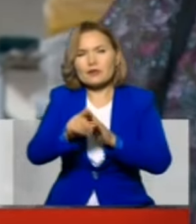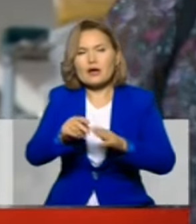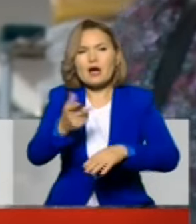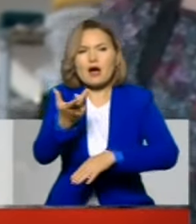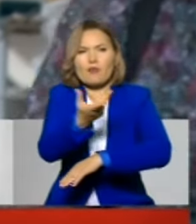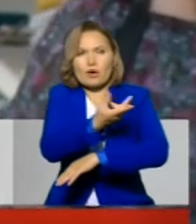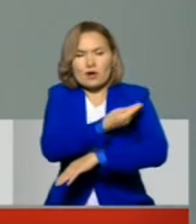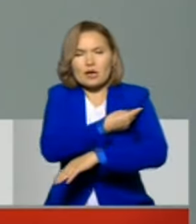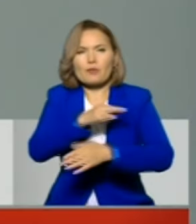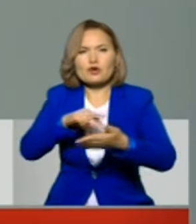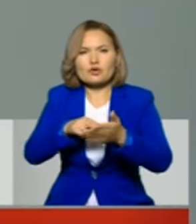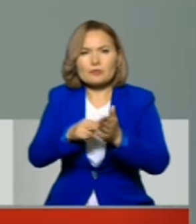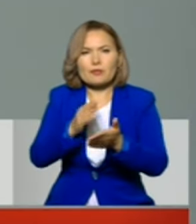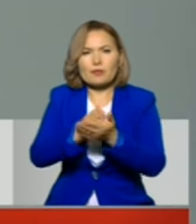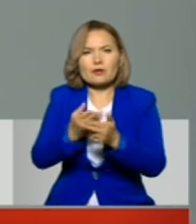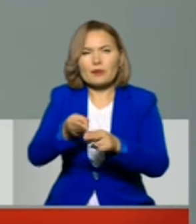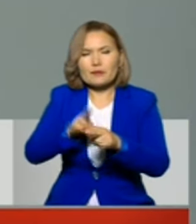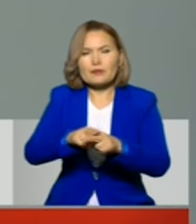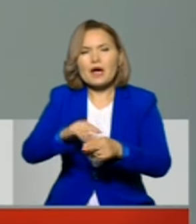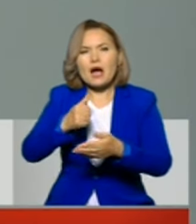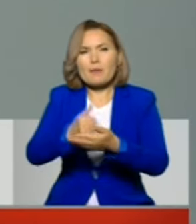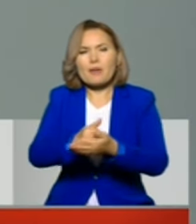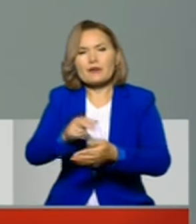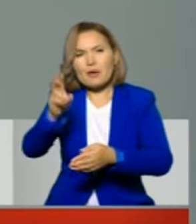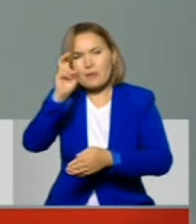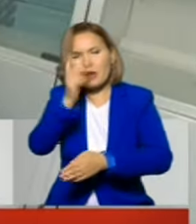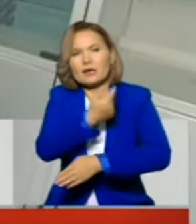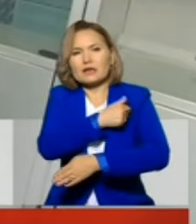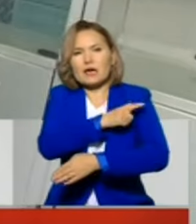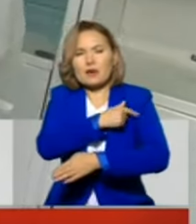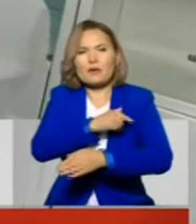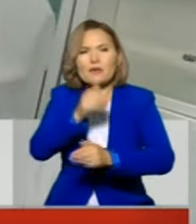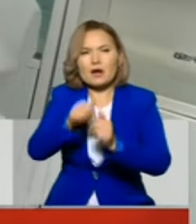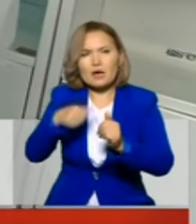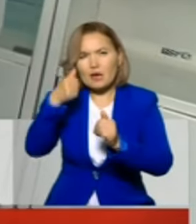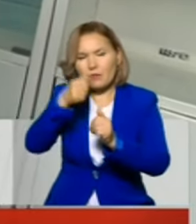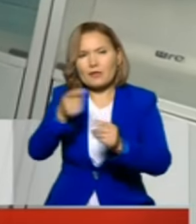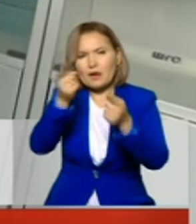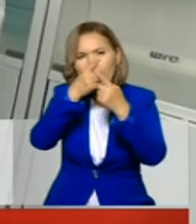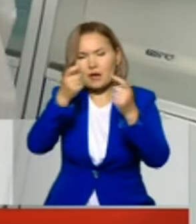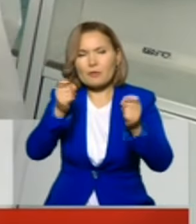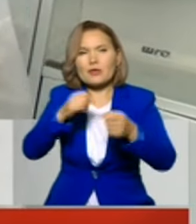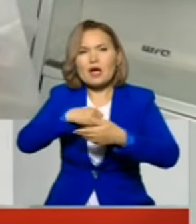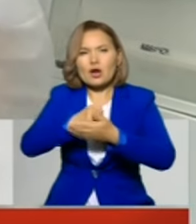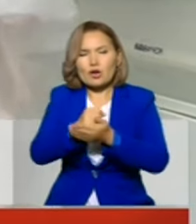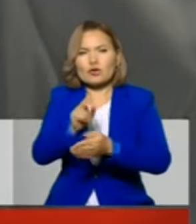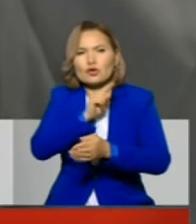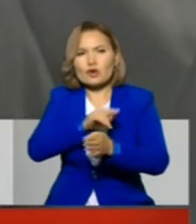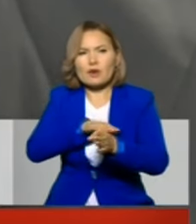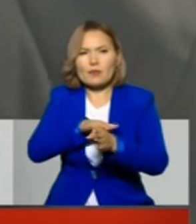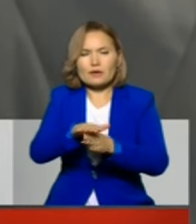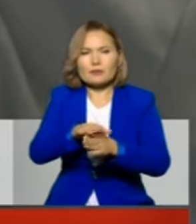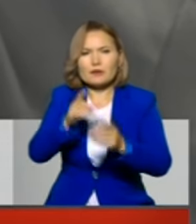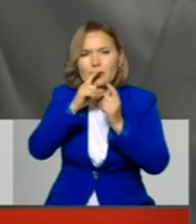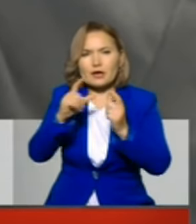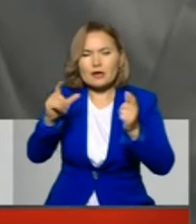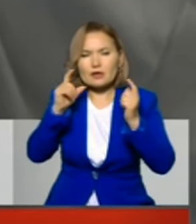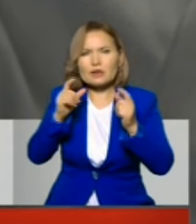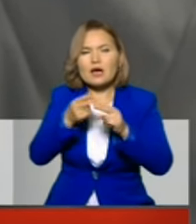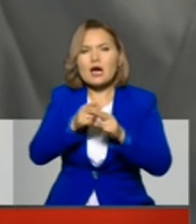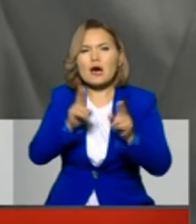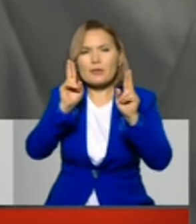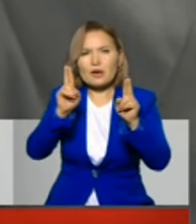қарсы екпе егу жоспарланып отыр. Бұл бас мемлекеттік санитарлық дәрігердің жыл сайынғы қаулысына сай жүзеге асырылатын шара. Бетперде